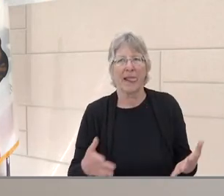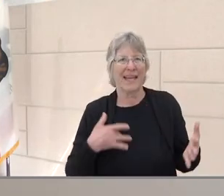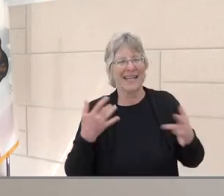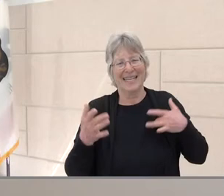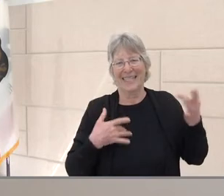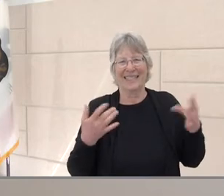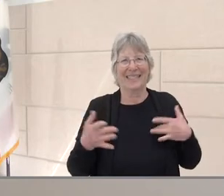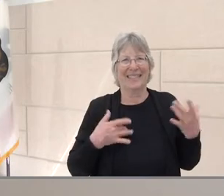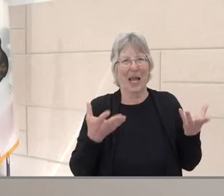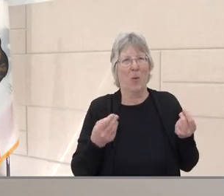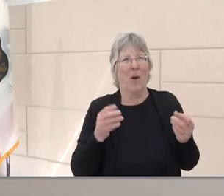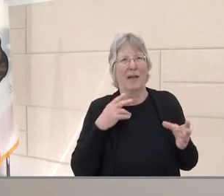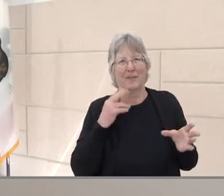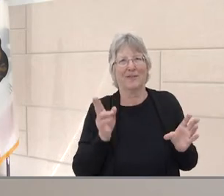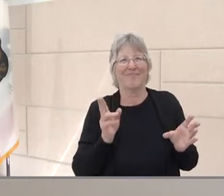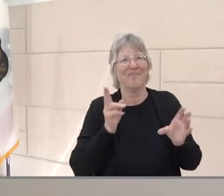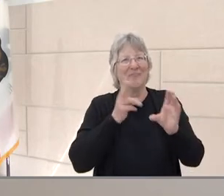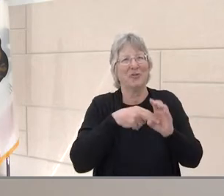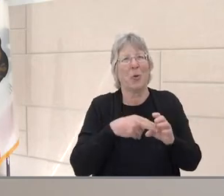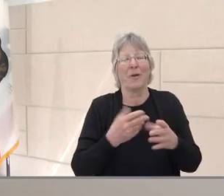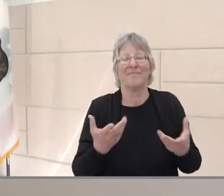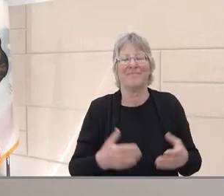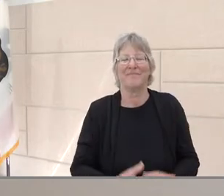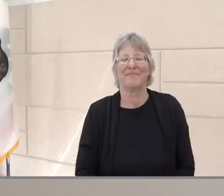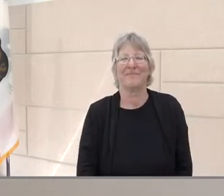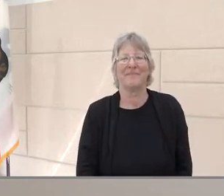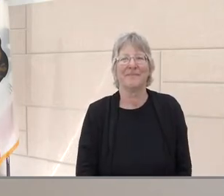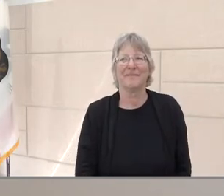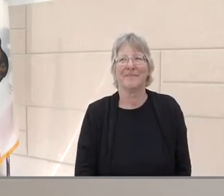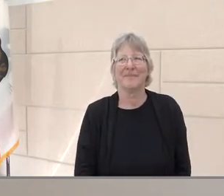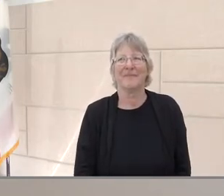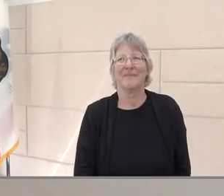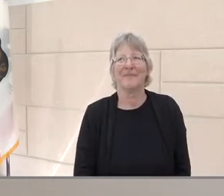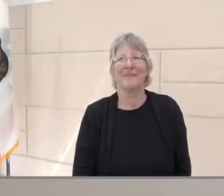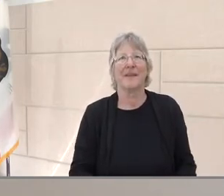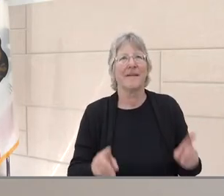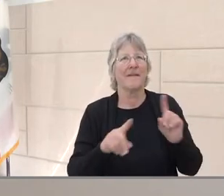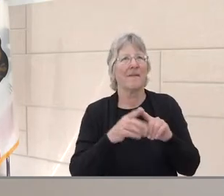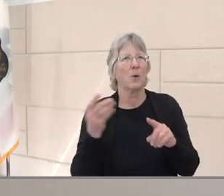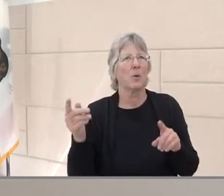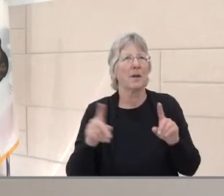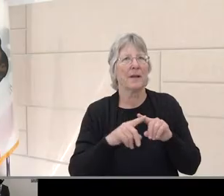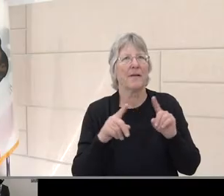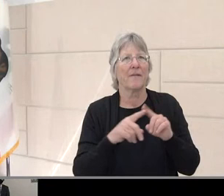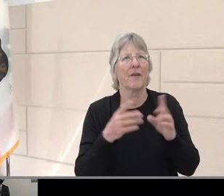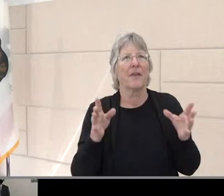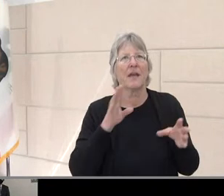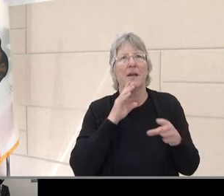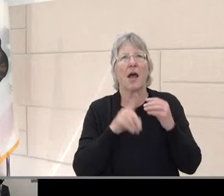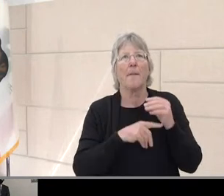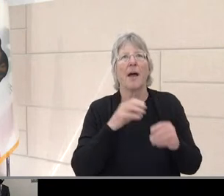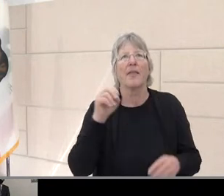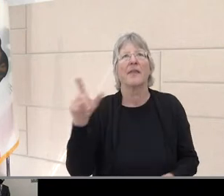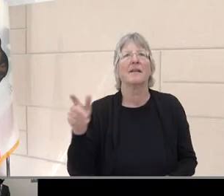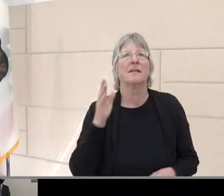ដើម្បីឲ្យគេមានការរំភើបនិងចង់ចូលរៀនខ្ញុំសូមនិយាយប្រាប់ពីកម្មវិធីរបស់យើ